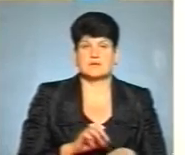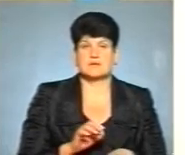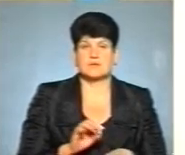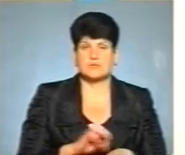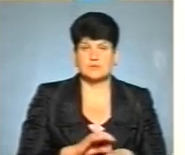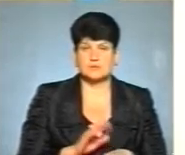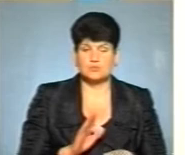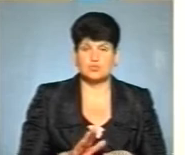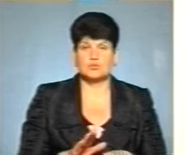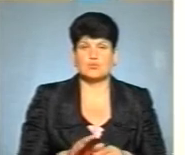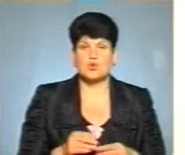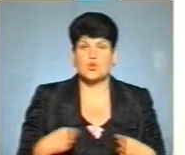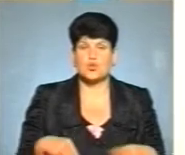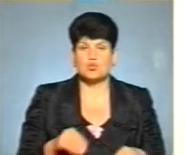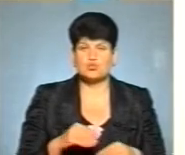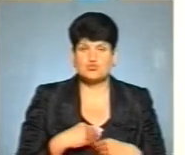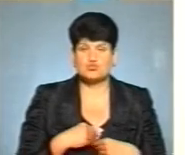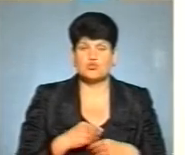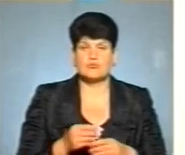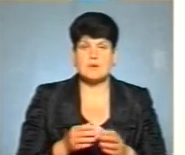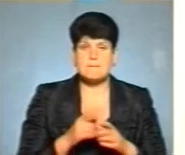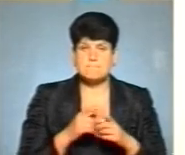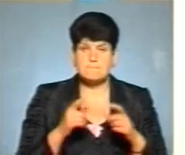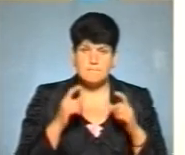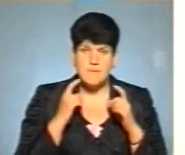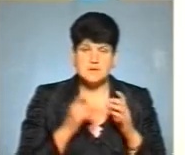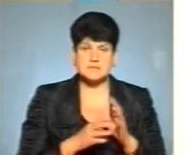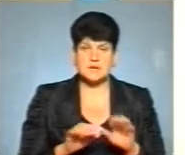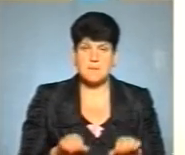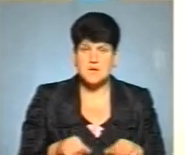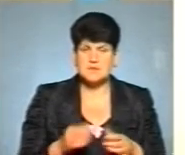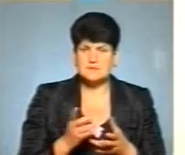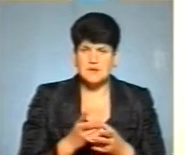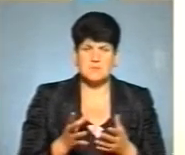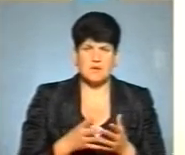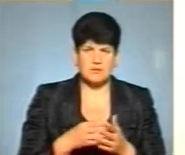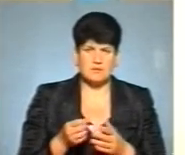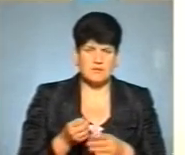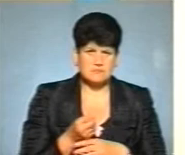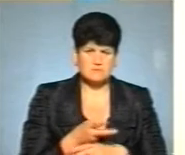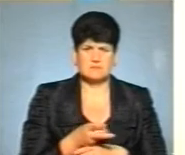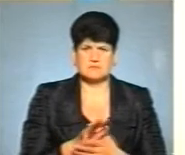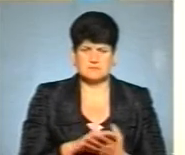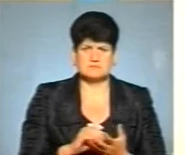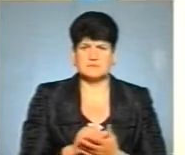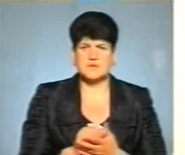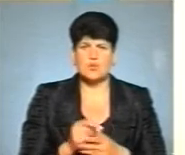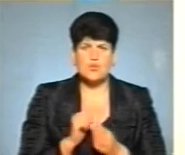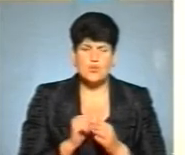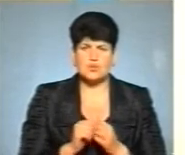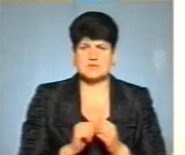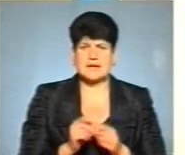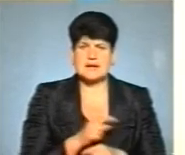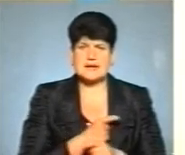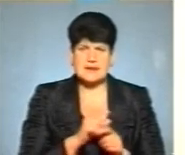і відповідно бахіли повинні йти на утилізацію. Є підписаний договір, кожна лікарня повинна мати цей договір підписаний з фірмою, яка